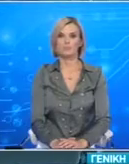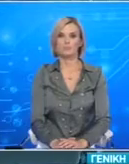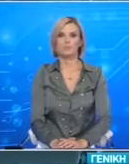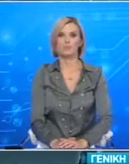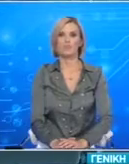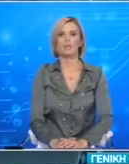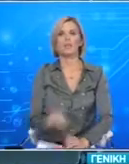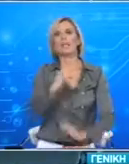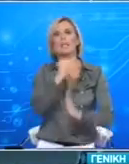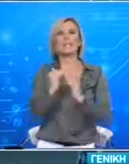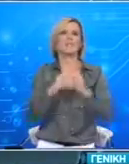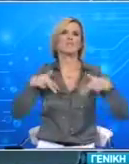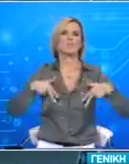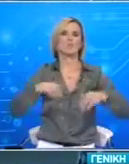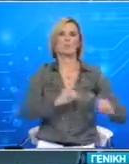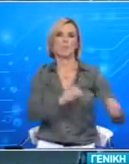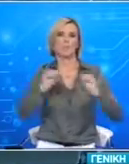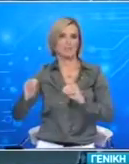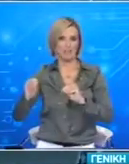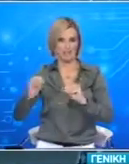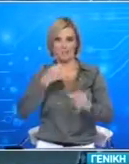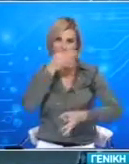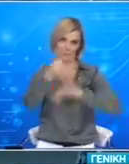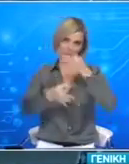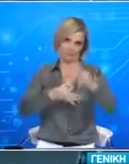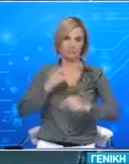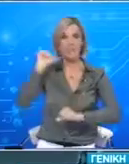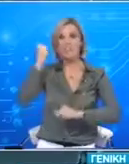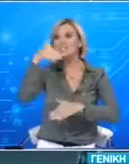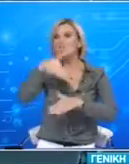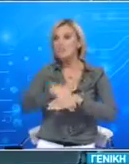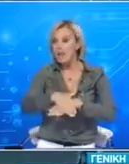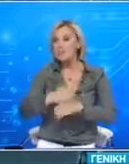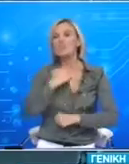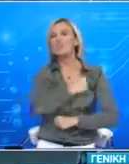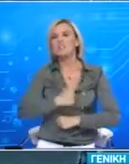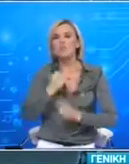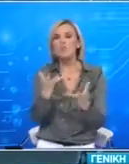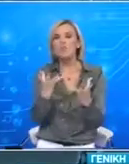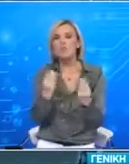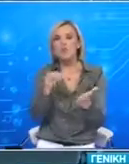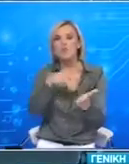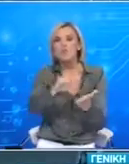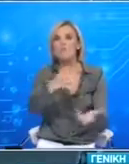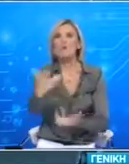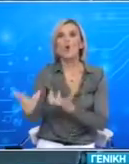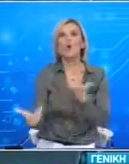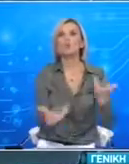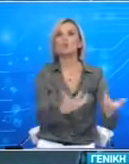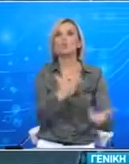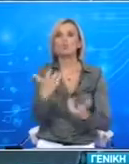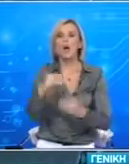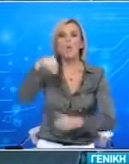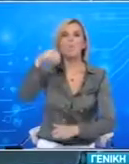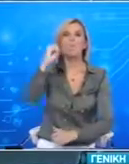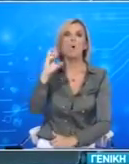Χτες το βράδυ εκδηλώθηκαν πολλαπλές εστίας πυρκαγιάς στην ανοιχτή δομή φιλοξενίας ετούντων άσυλο στη Μόρια.